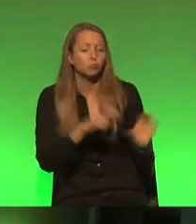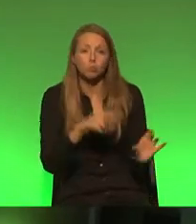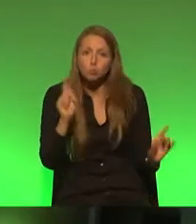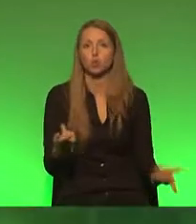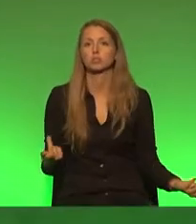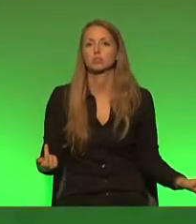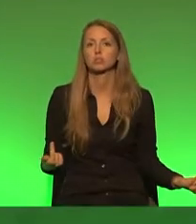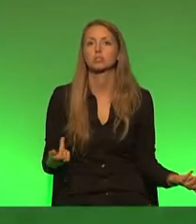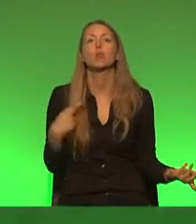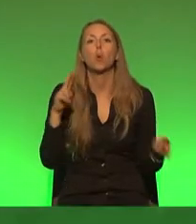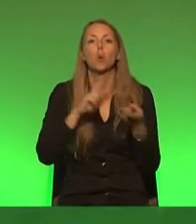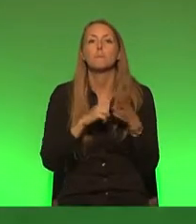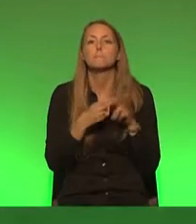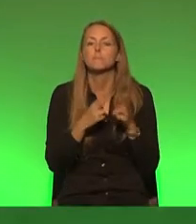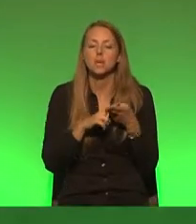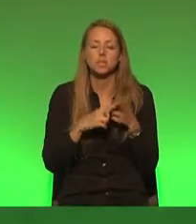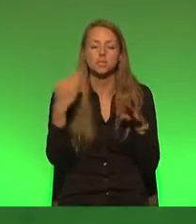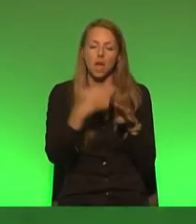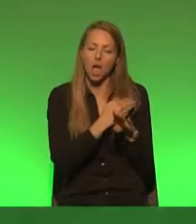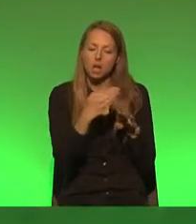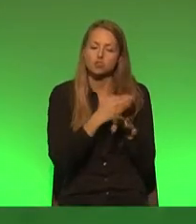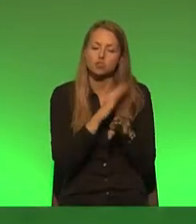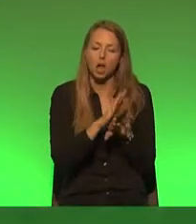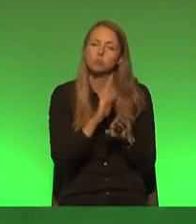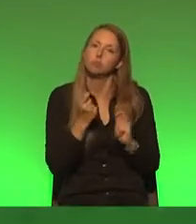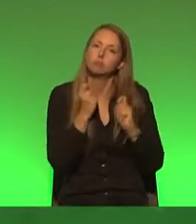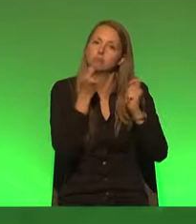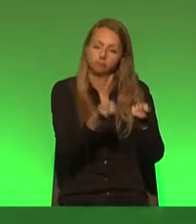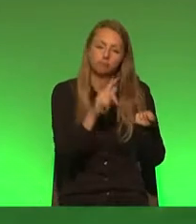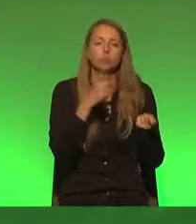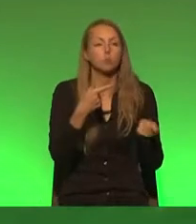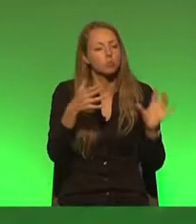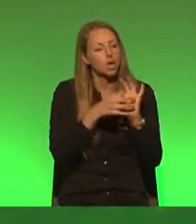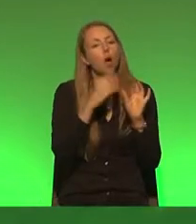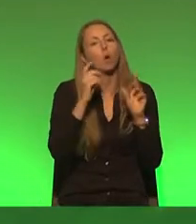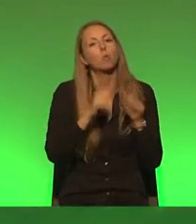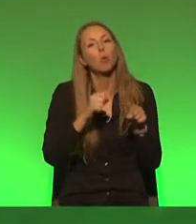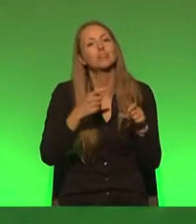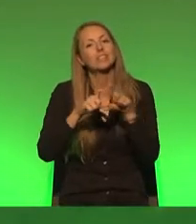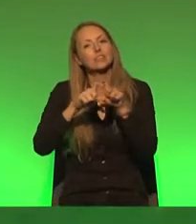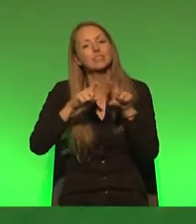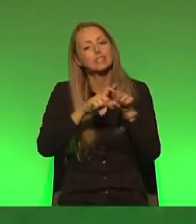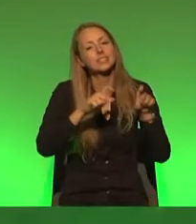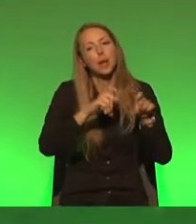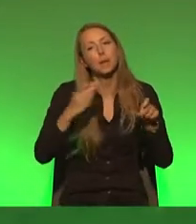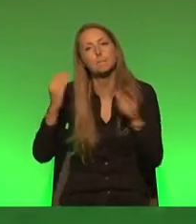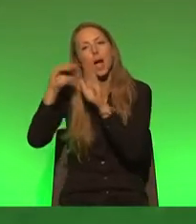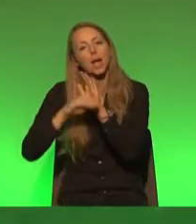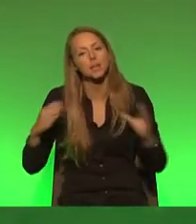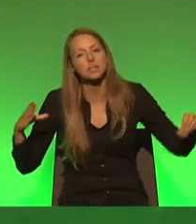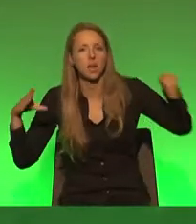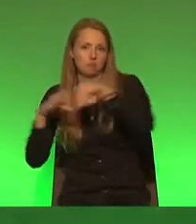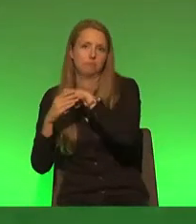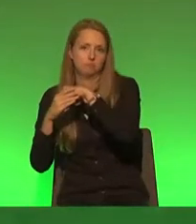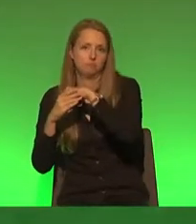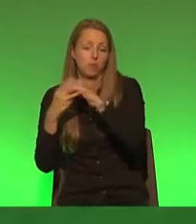Wir müssen mit Mitgliederbegehren und Mitgliederentscheiden auch den Themen die Möglichkeit geben, bei uns auf die Agenda zu kommen, die wir vielleicht momentan noch zu wenig